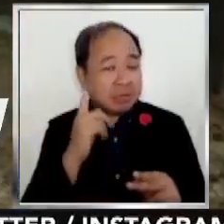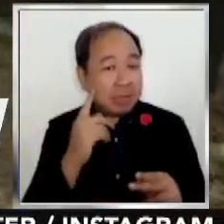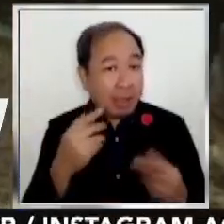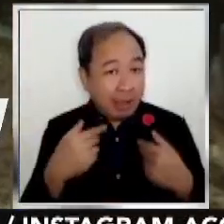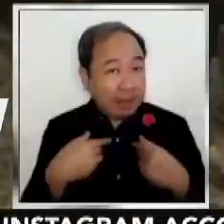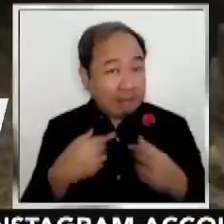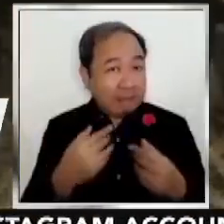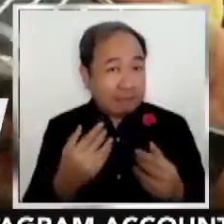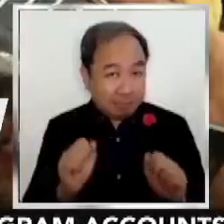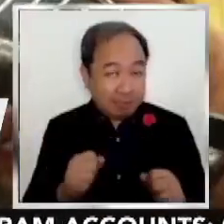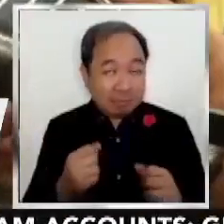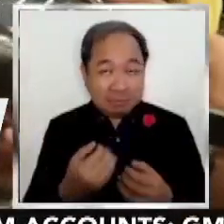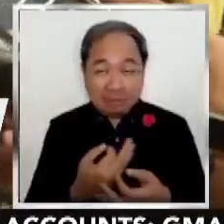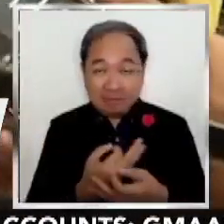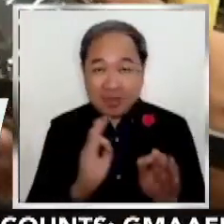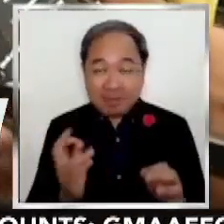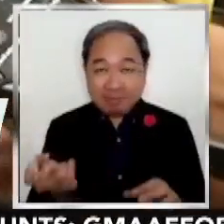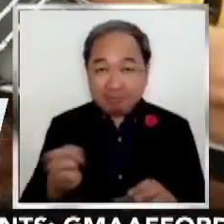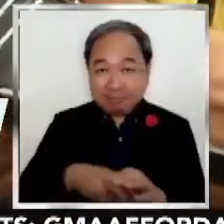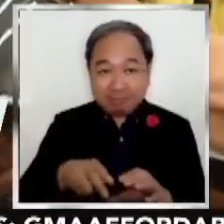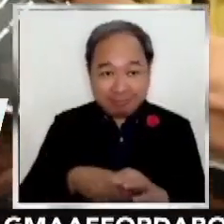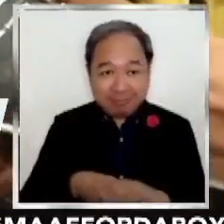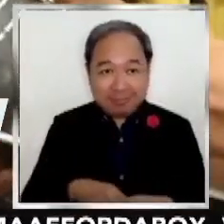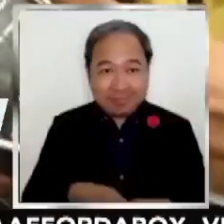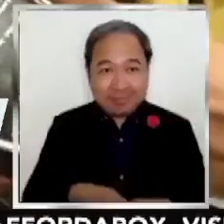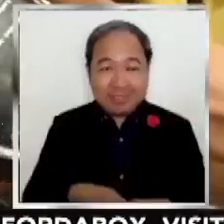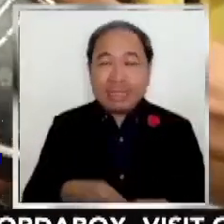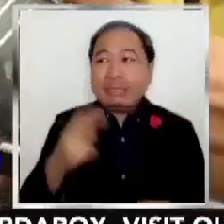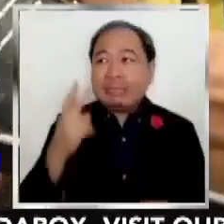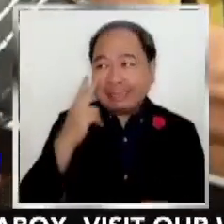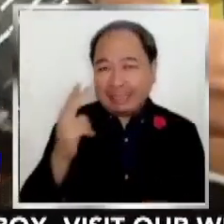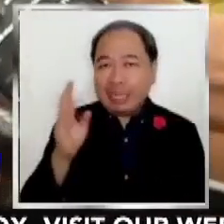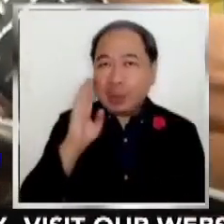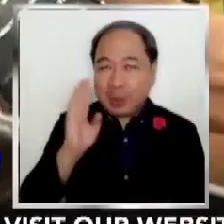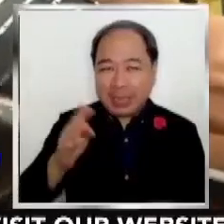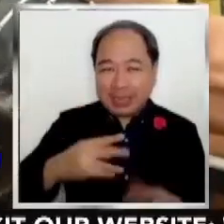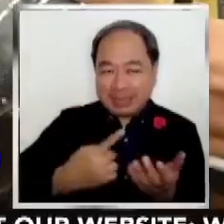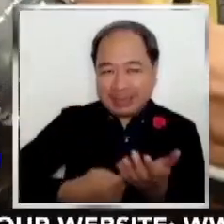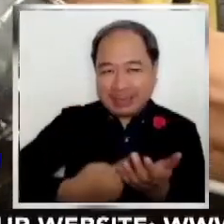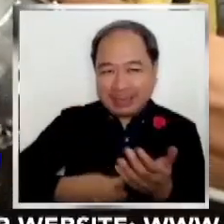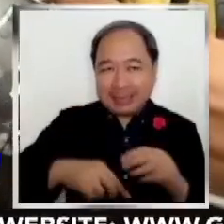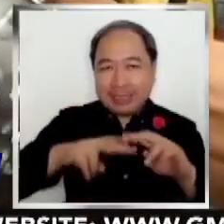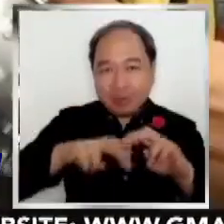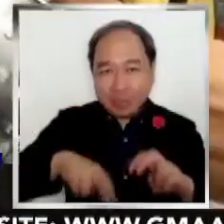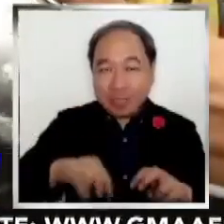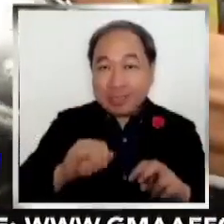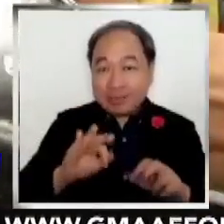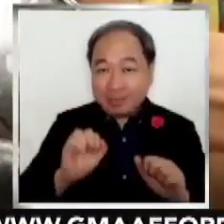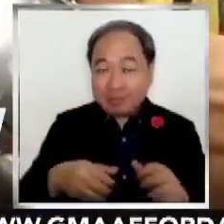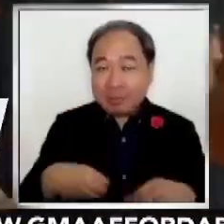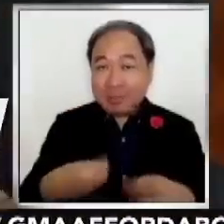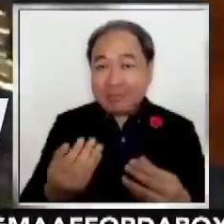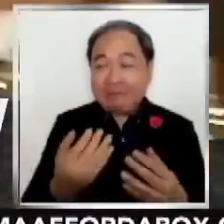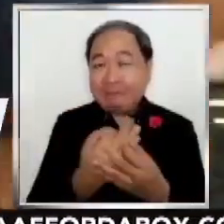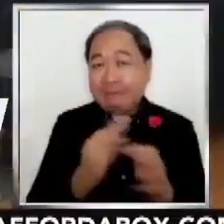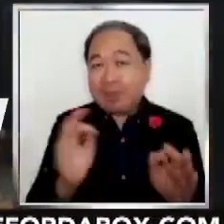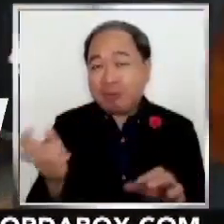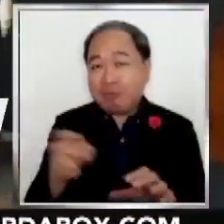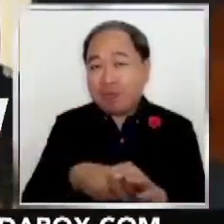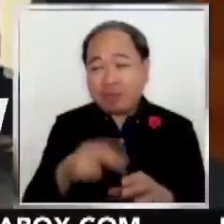sa Kapaskuhan? Yan po ay ating pag-aaralan pa kung makakapagbigay tayo ng free ride sa mga susunod na